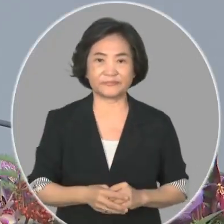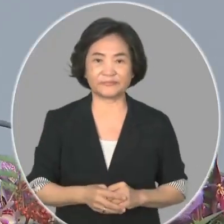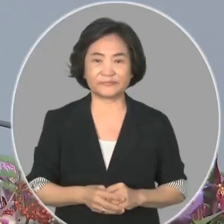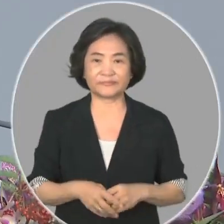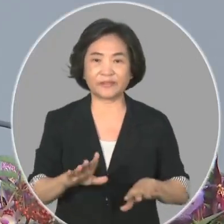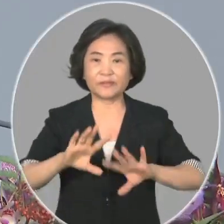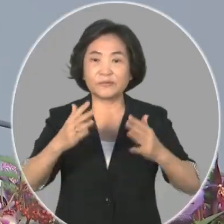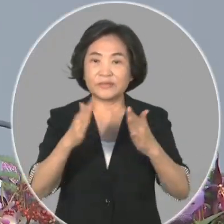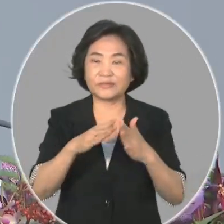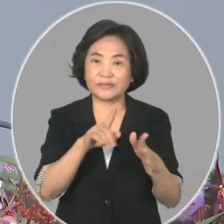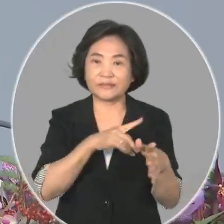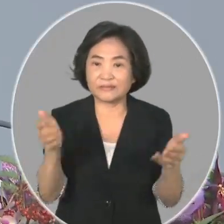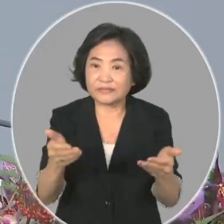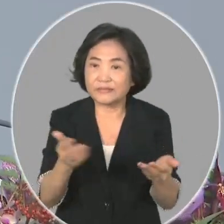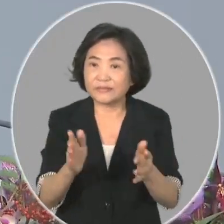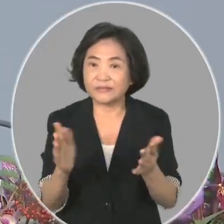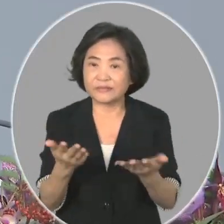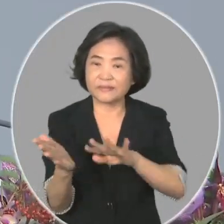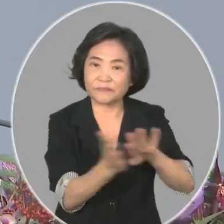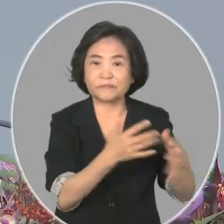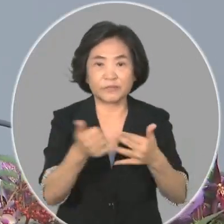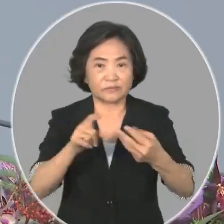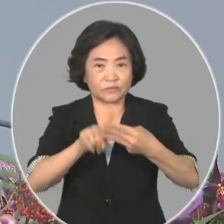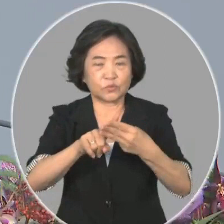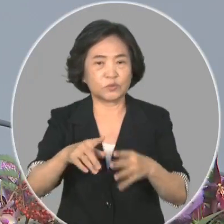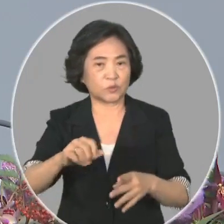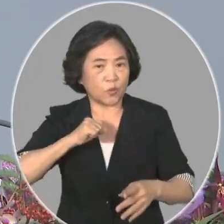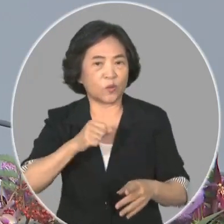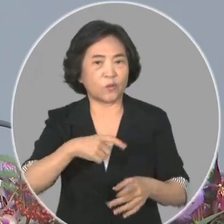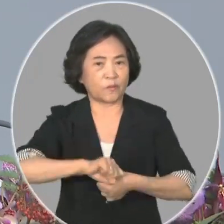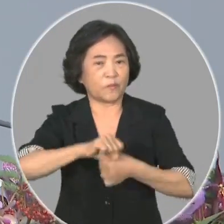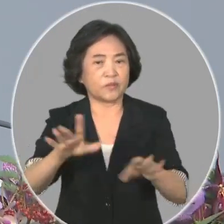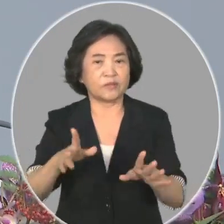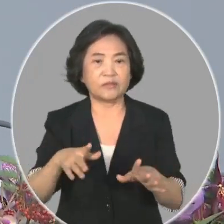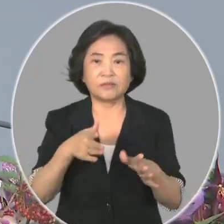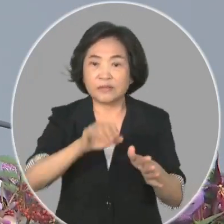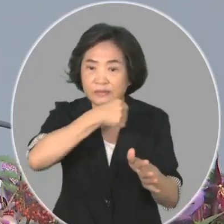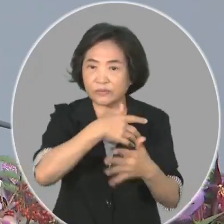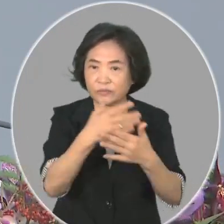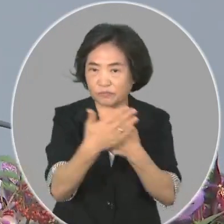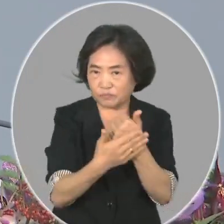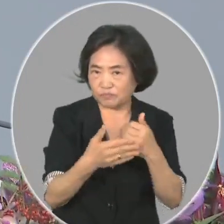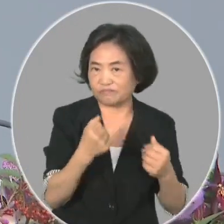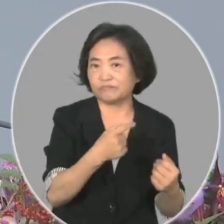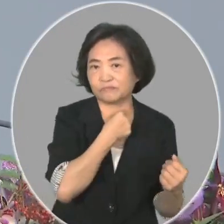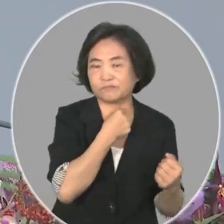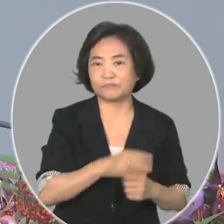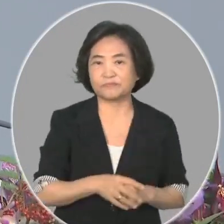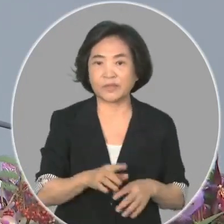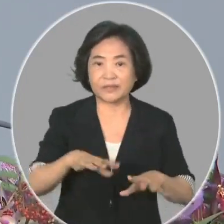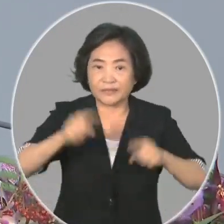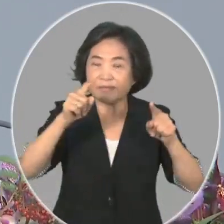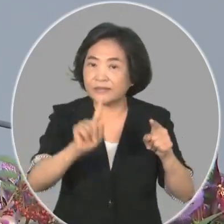除了国家治理的议题，民主韧性的建立更是守护台湾的关键。首要的工作就是要